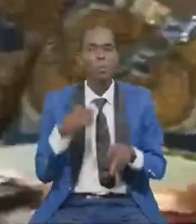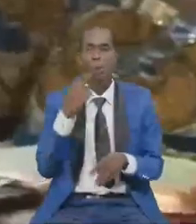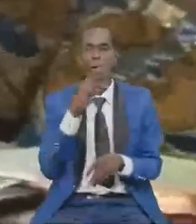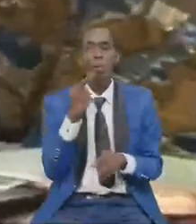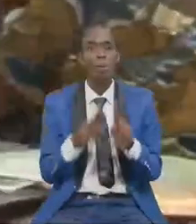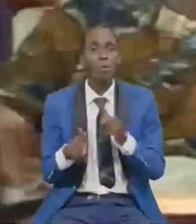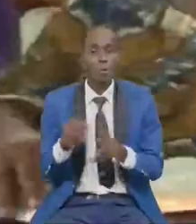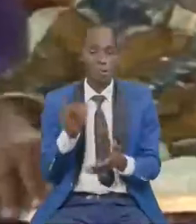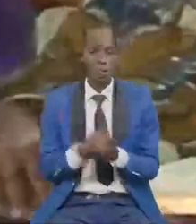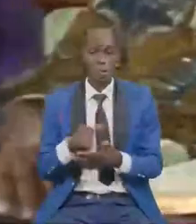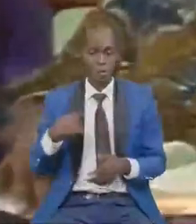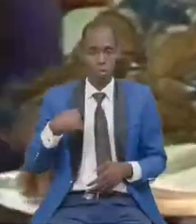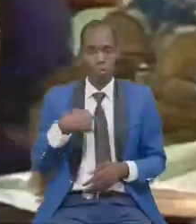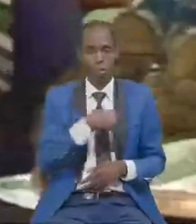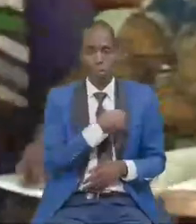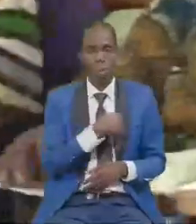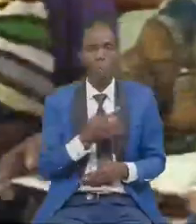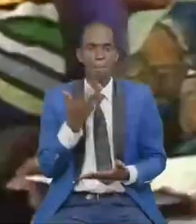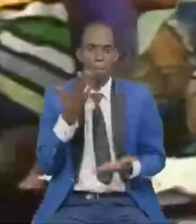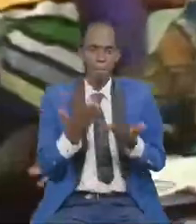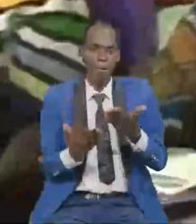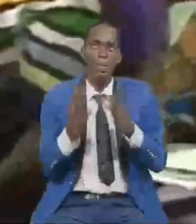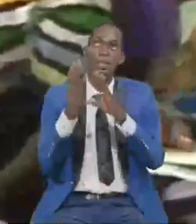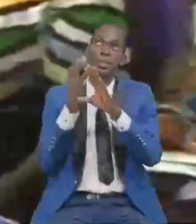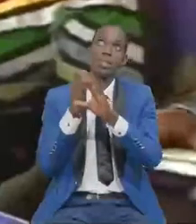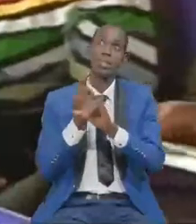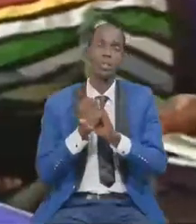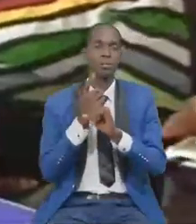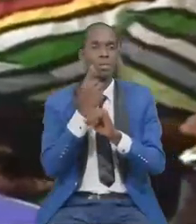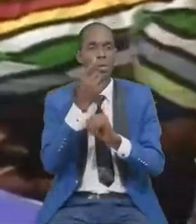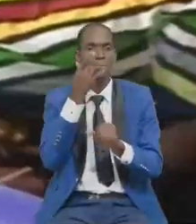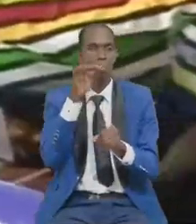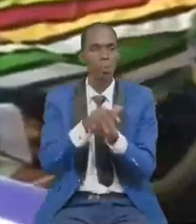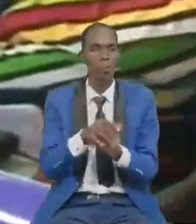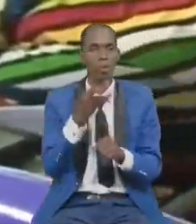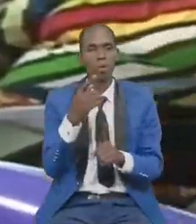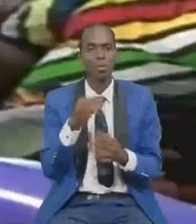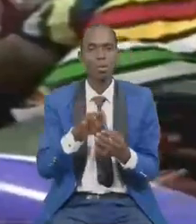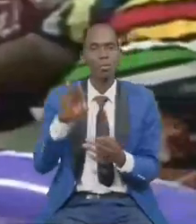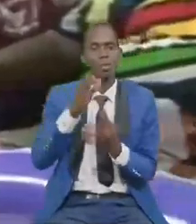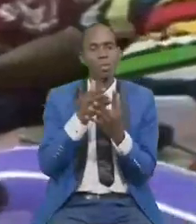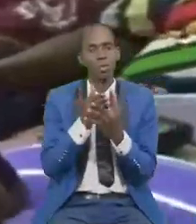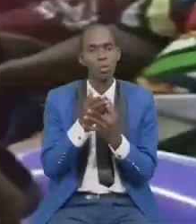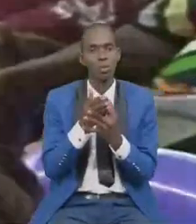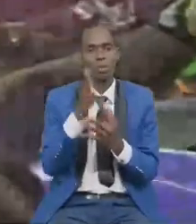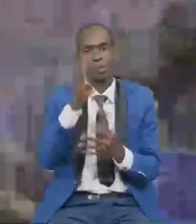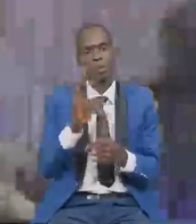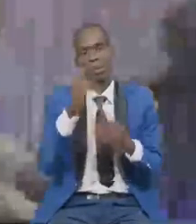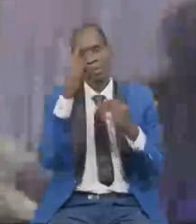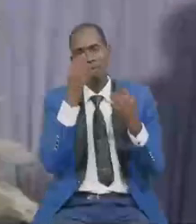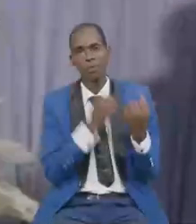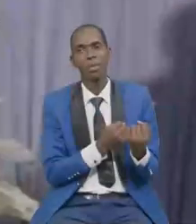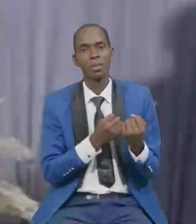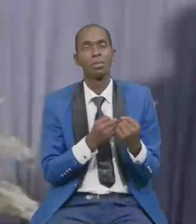nous, c'est qui? Ressuscions par la foi l'Esprit qui avait été promis. Seigneur, je